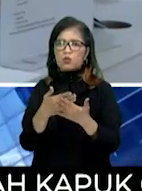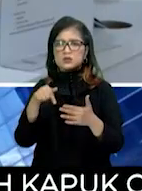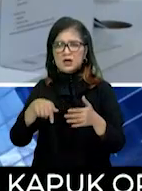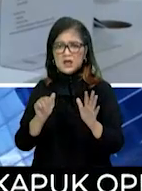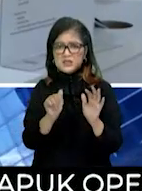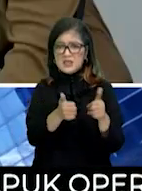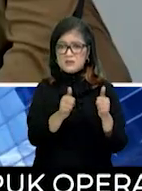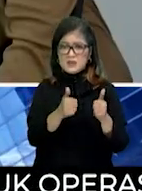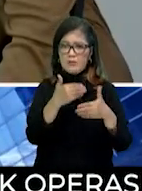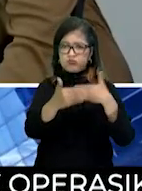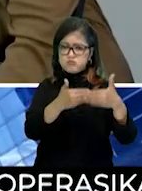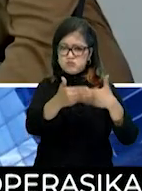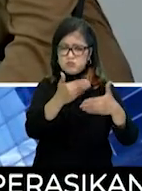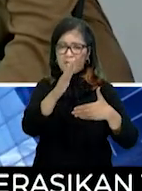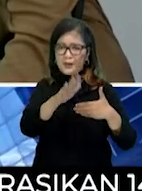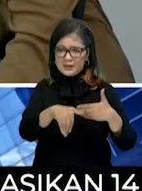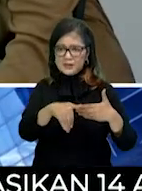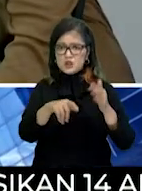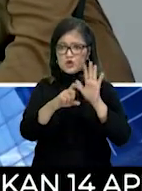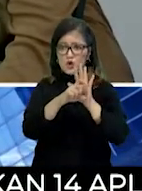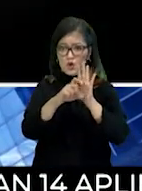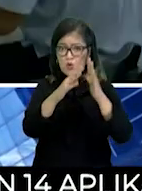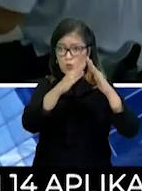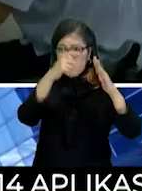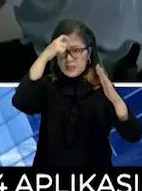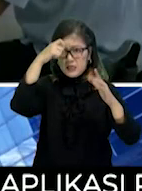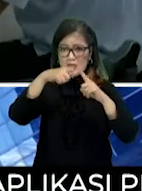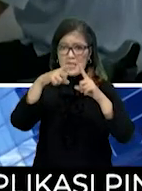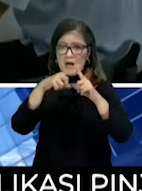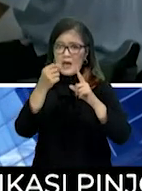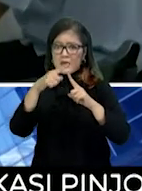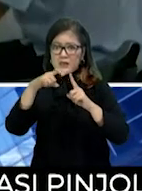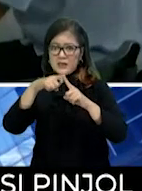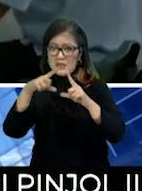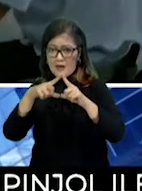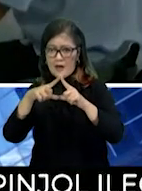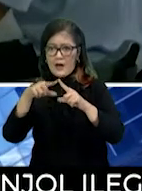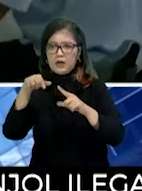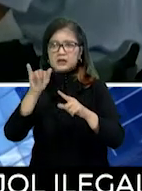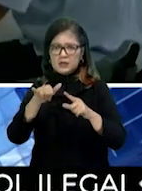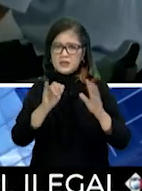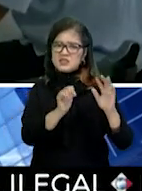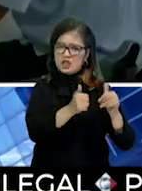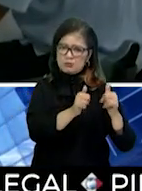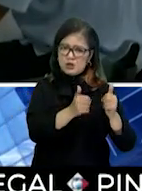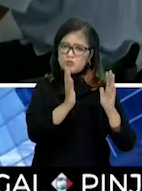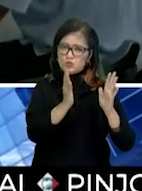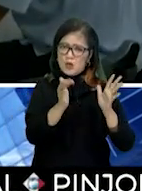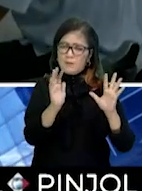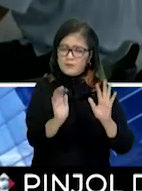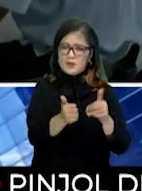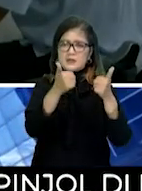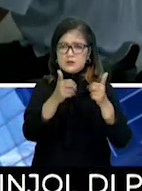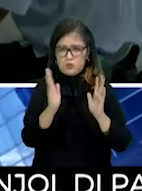salah satunya seperti di Rumah Sakit Kartika Pulau Mas, yang mana kami bertanya tadi, memang untuk persiapannya sudah cukup baik. Nah, memang tentunya